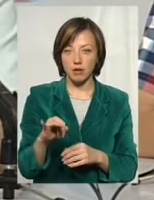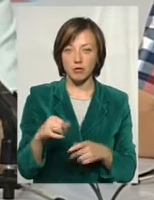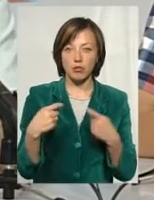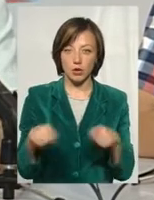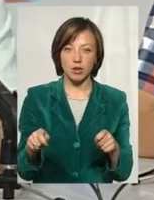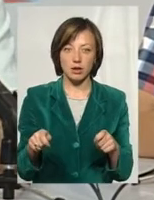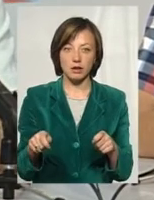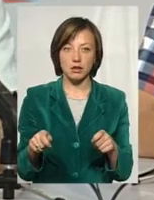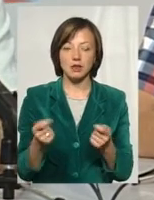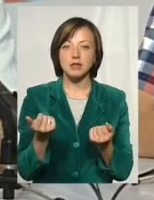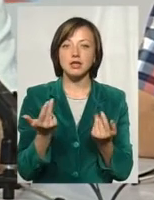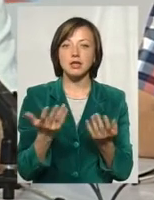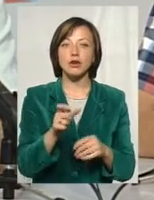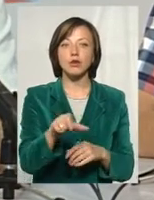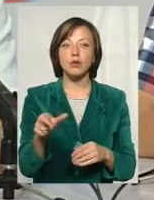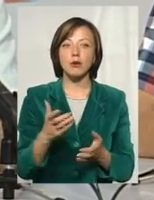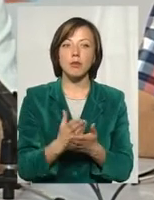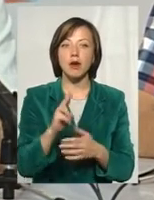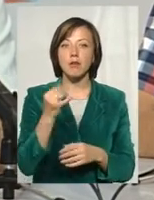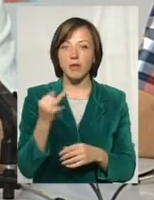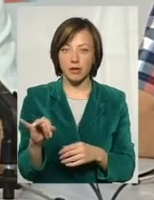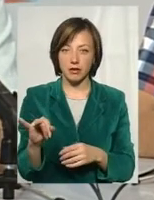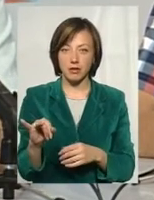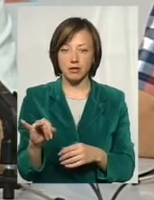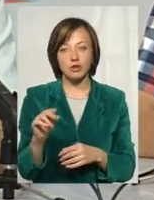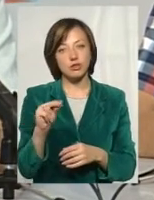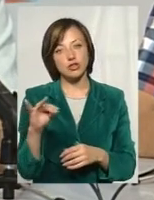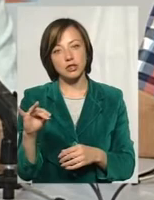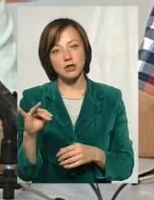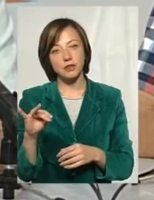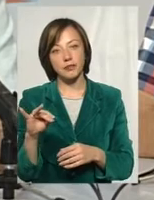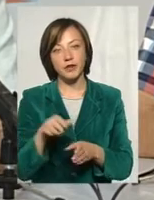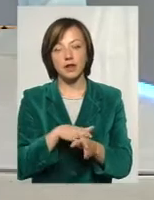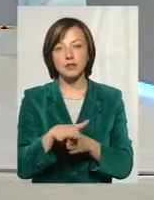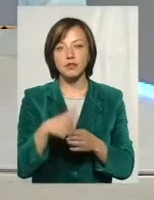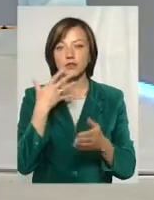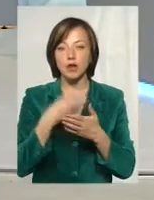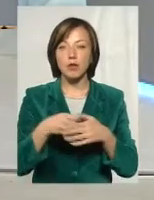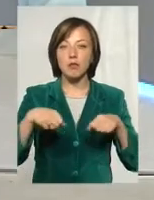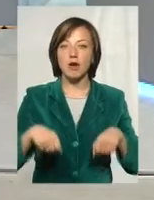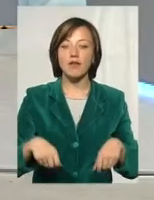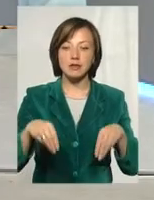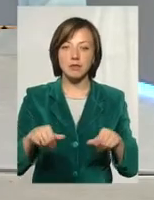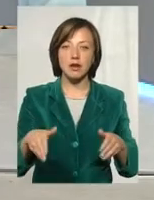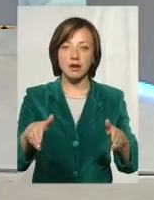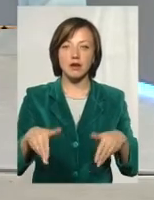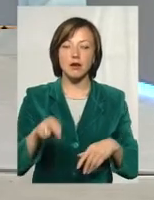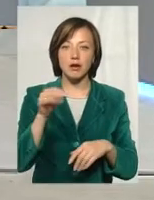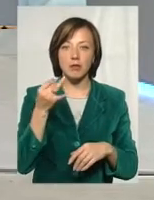продати її. А скільки людей взагалі має паїв? Чи реалізували своє право на земельну ділянку, яке нам